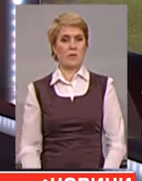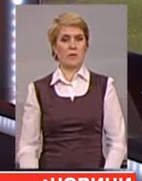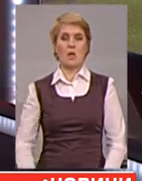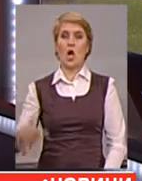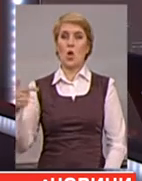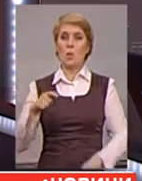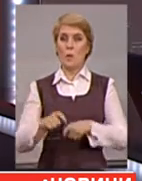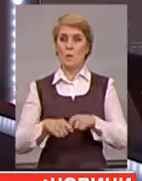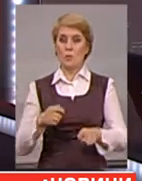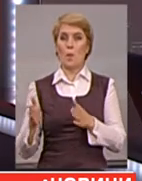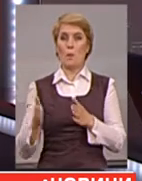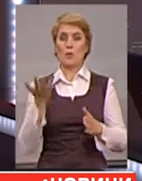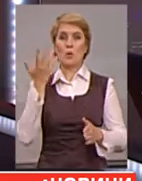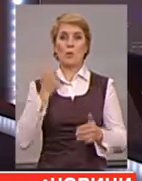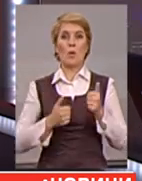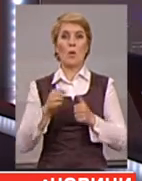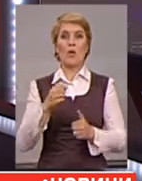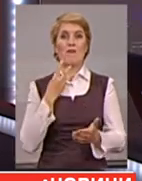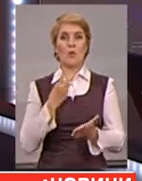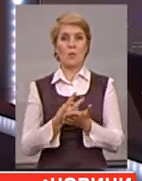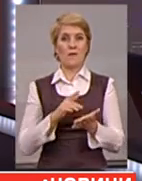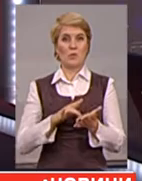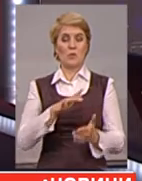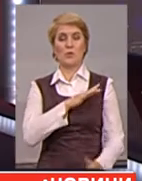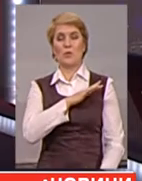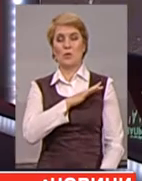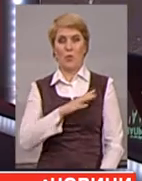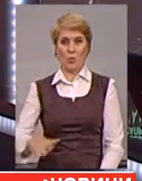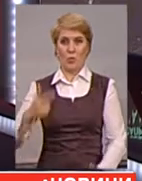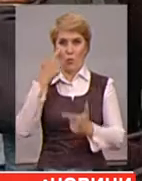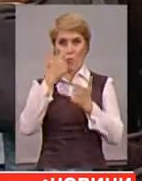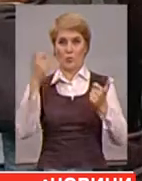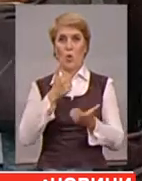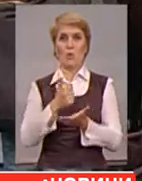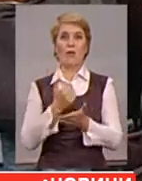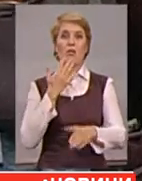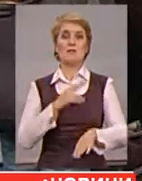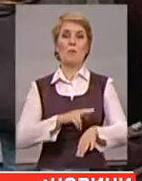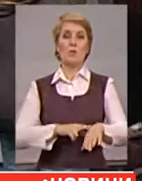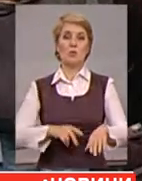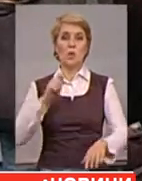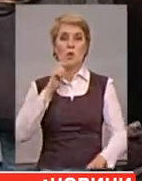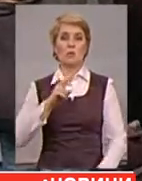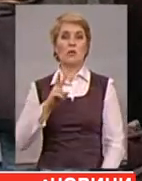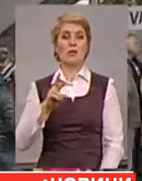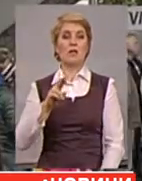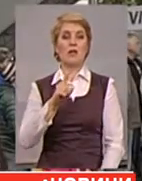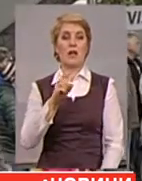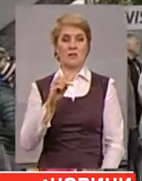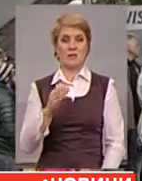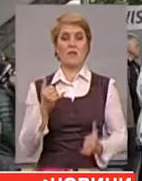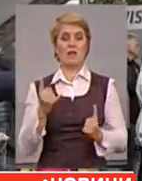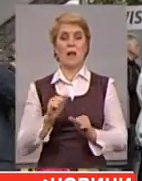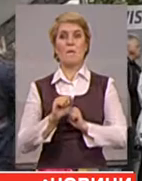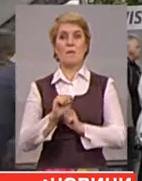Грубих порушень порядку під час конкурсу «Євробачення» в столиці не було. Про це повідомив голова Нацполіції України Сергій Князєв. За його словами, для